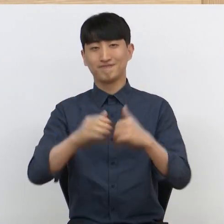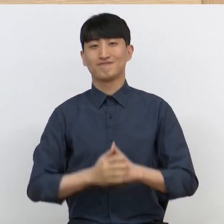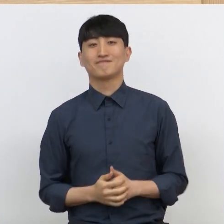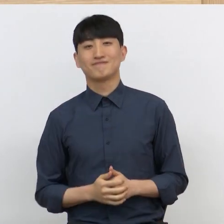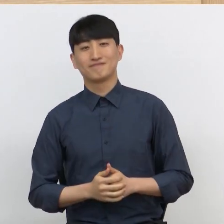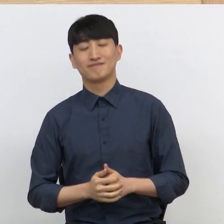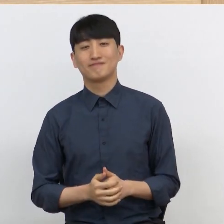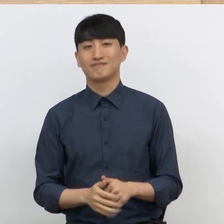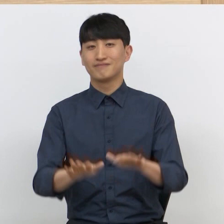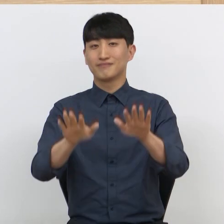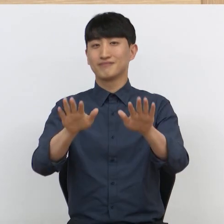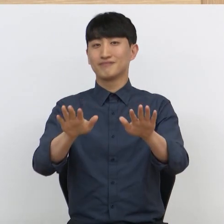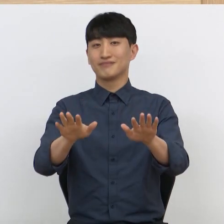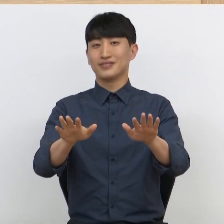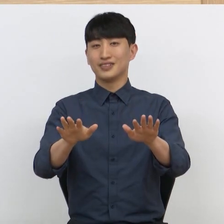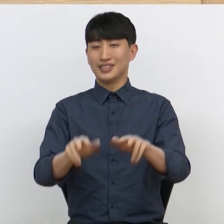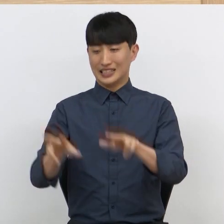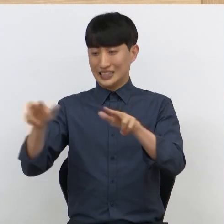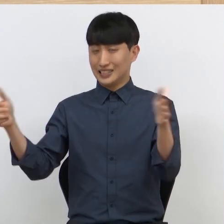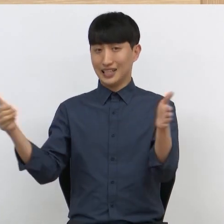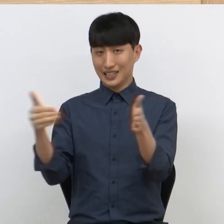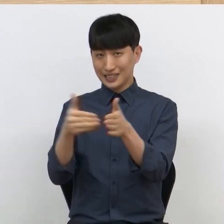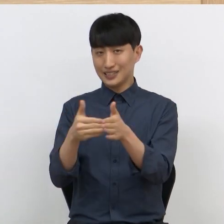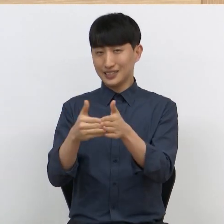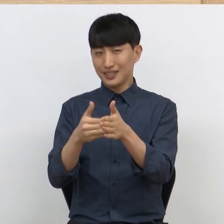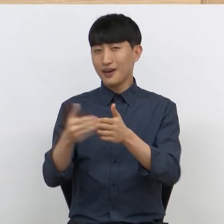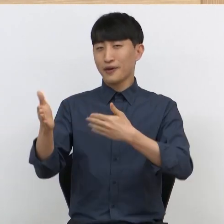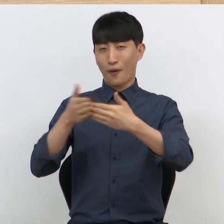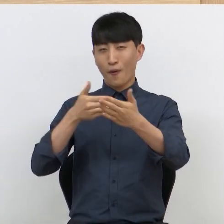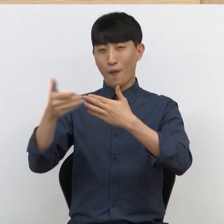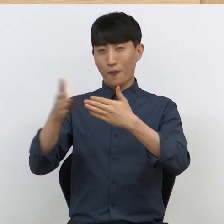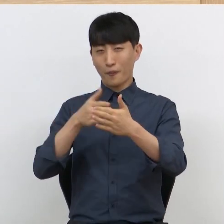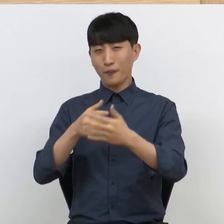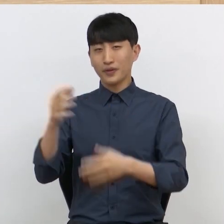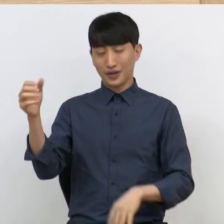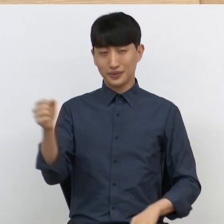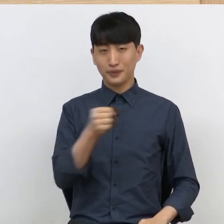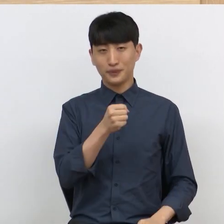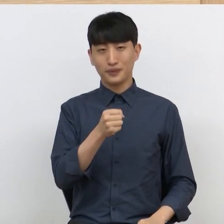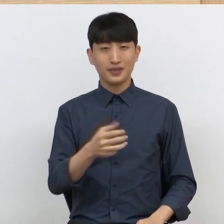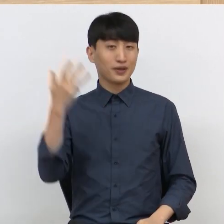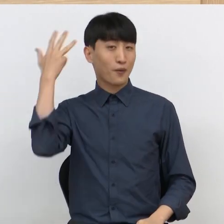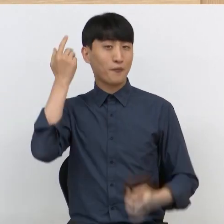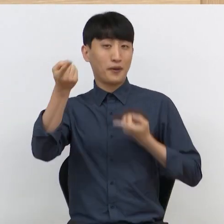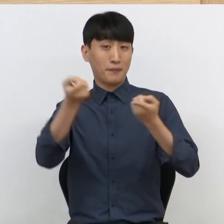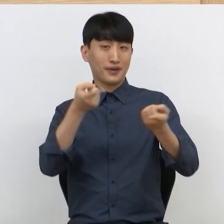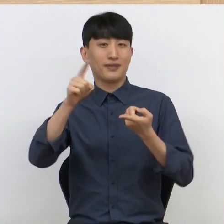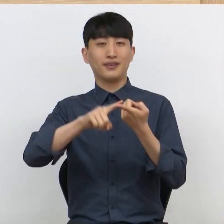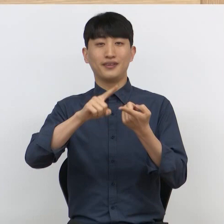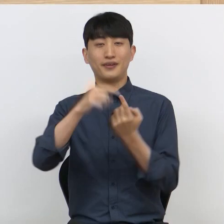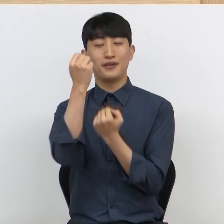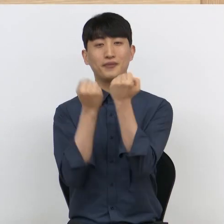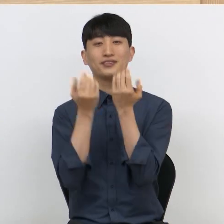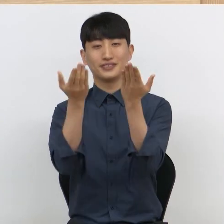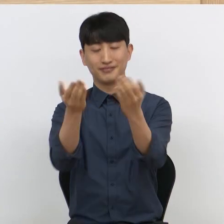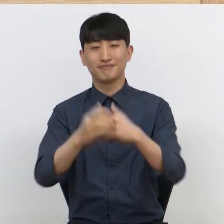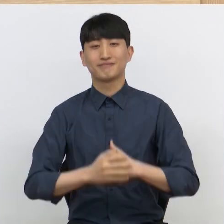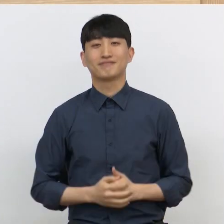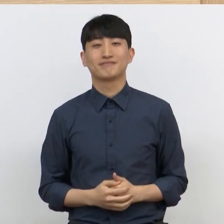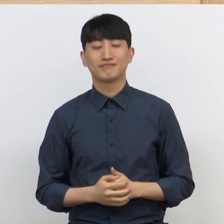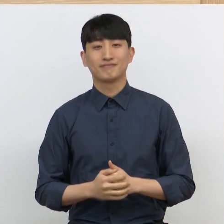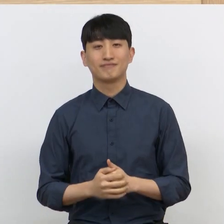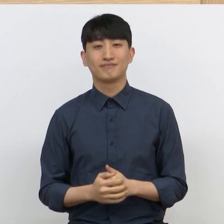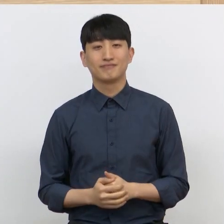제가 오늘 제가 그동안 해왔던 임상 경험을 바탕으로 해서 인공화학 매핑에 대해서 설명을 좀 드리도록